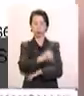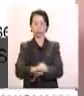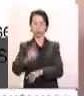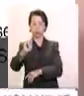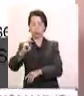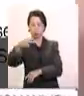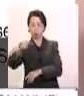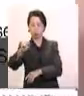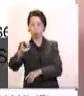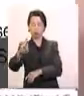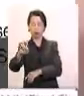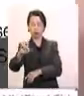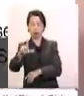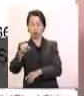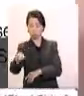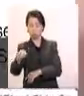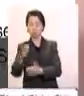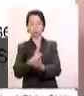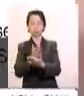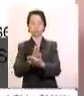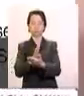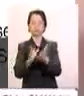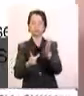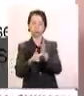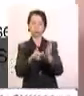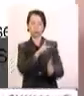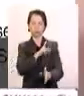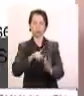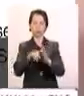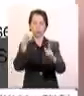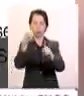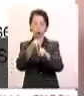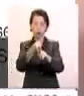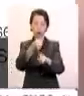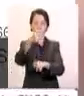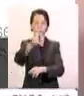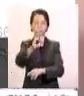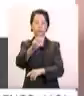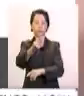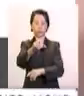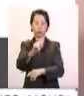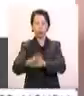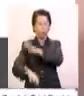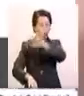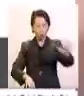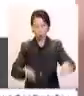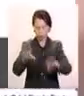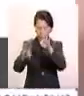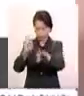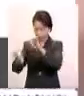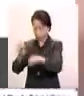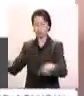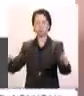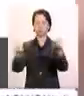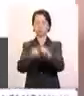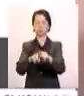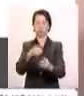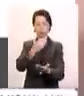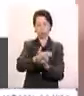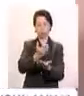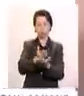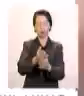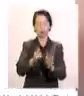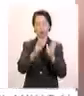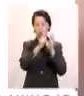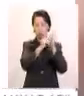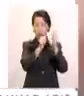Azida Shahabuddin sebagai pemangku Timbalan Ketua Pengarah FINAS. Semua lantikan adalah selaras dengan peruntukan Akta